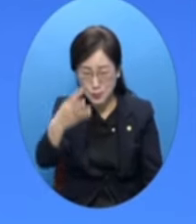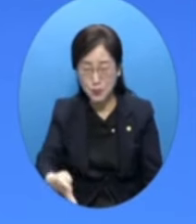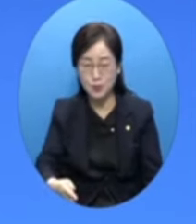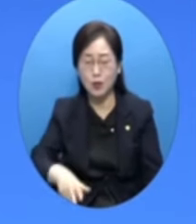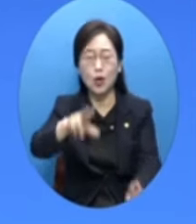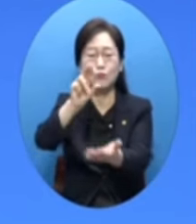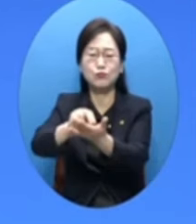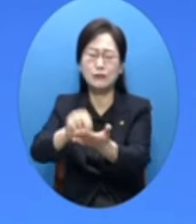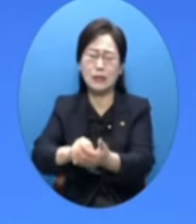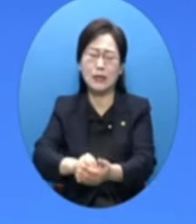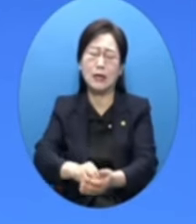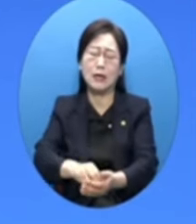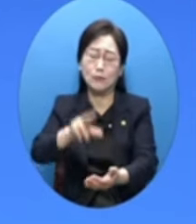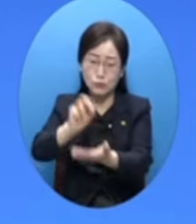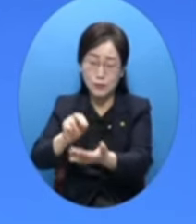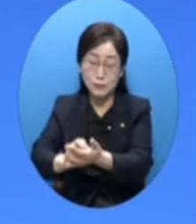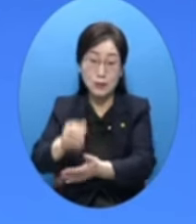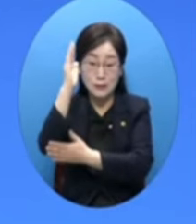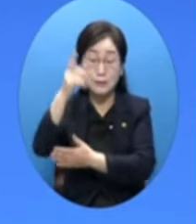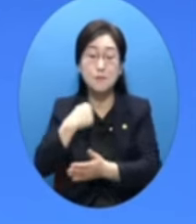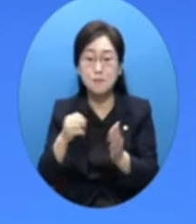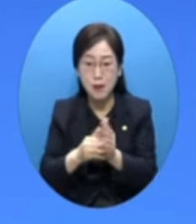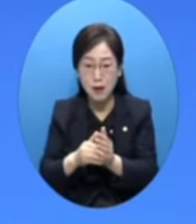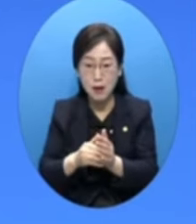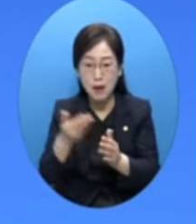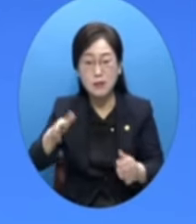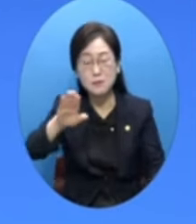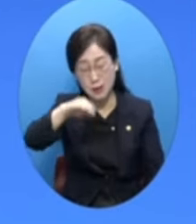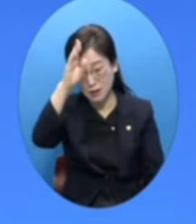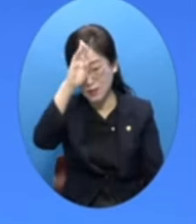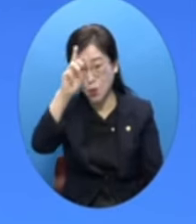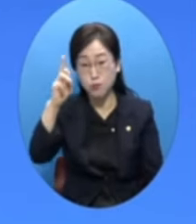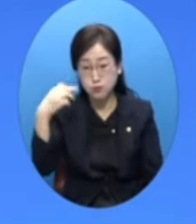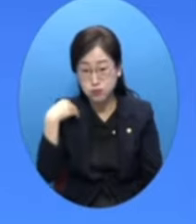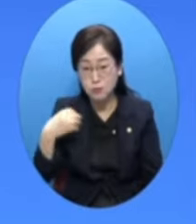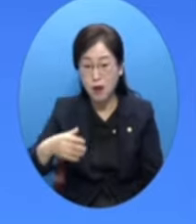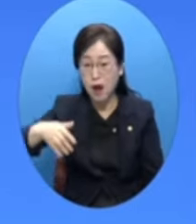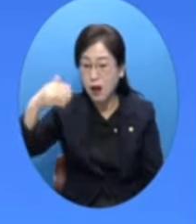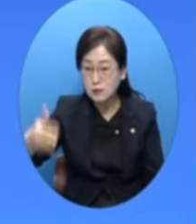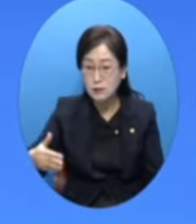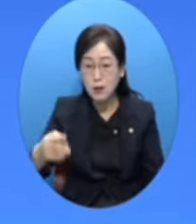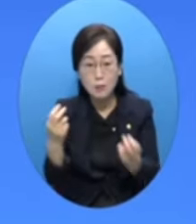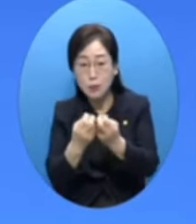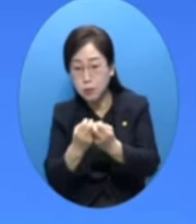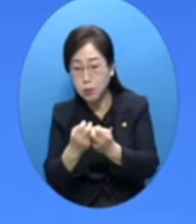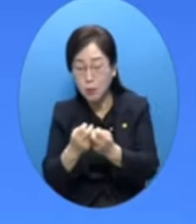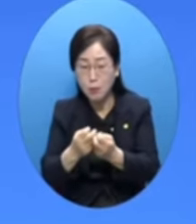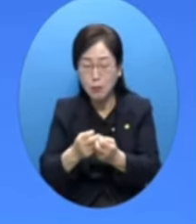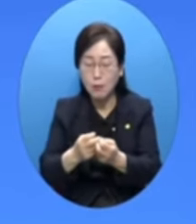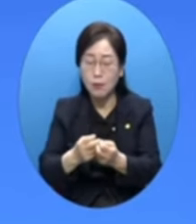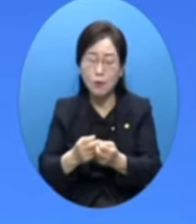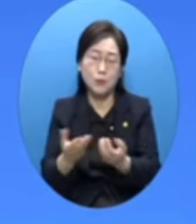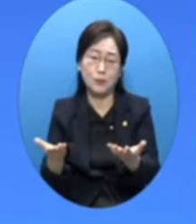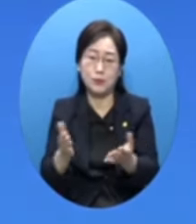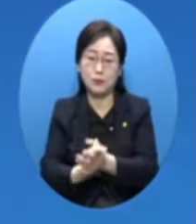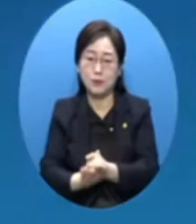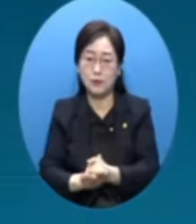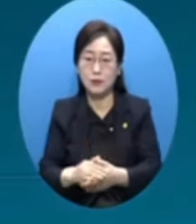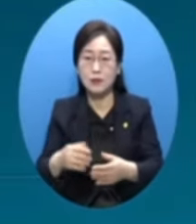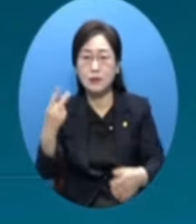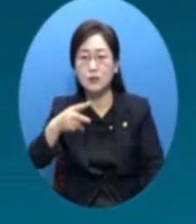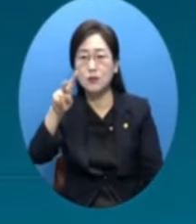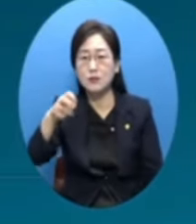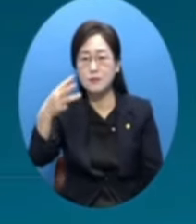문제를 지적했는데 아직 우리 정부가 여기에 대한 근본적인 대책을 내놓지 못하고 있습니다. 2023년 12월